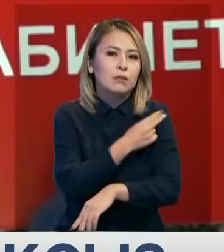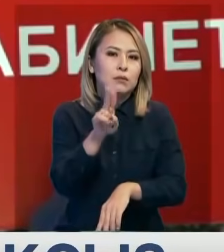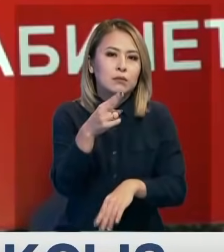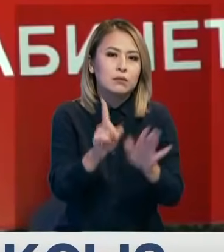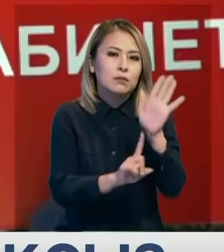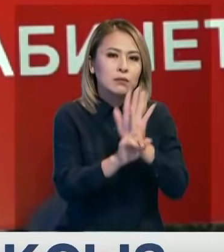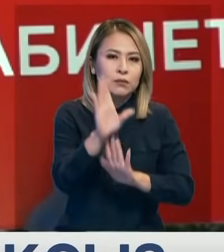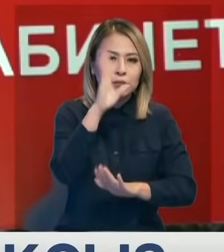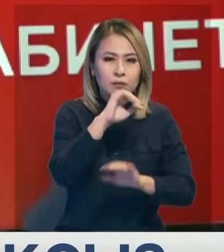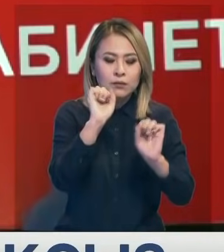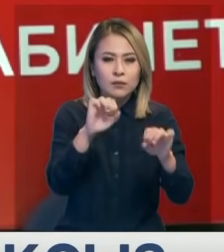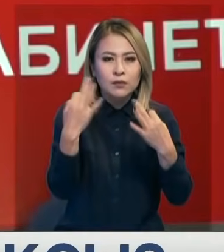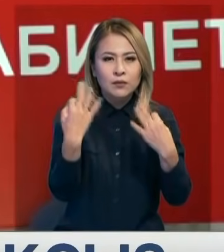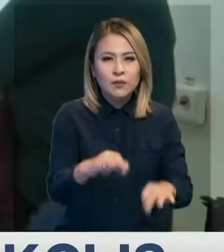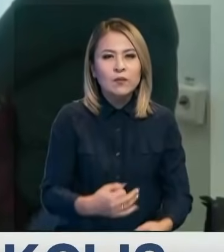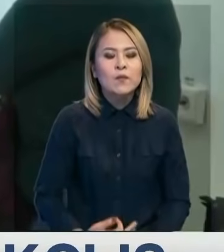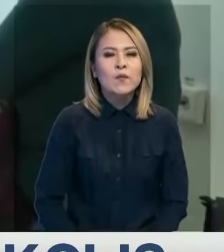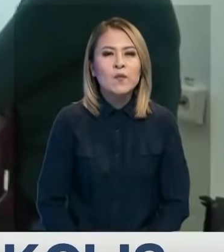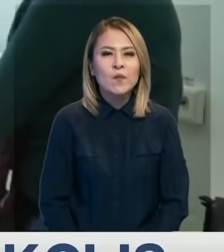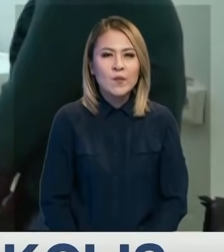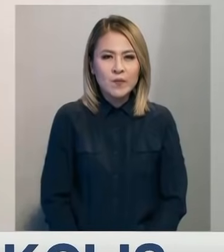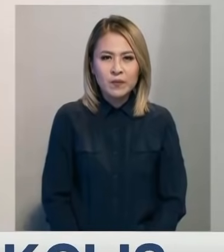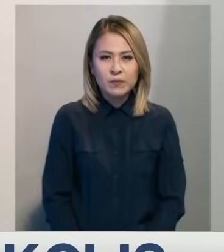айында басталуы мүмкін.